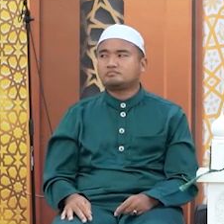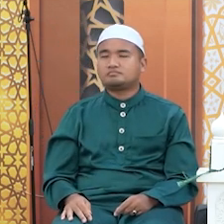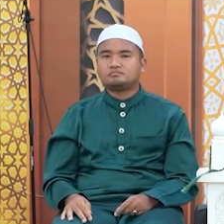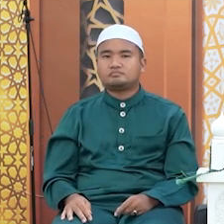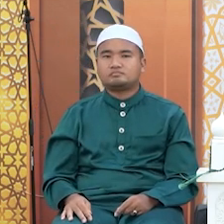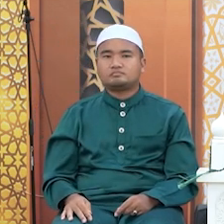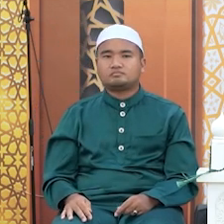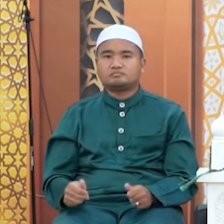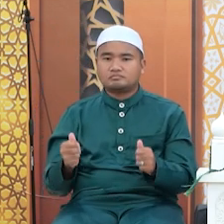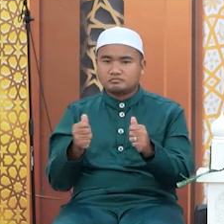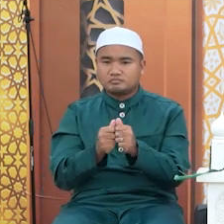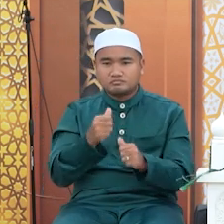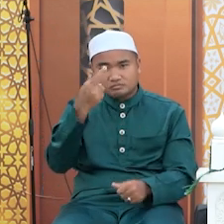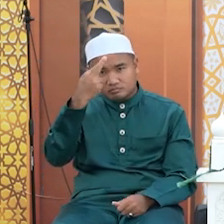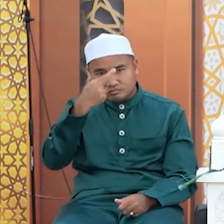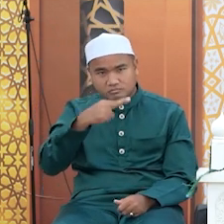dengan rahmah